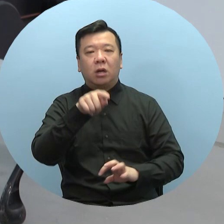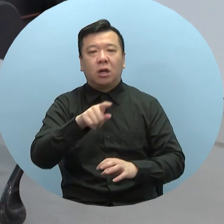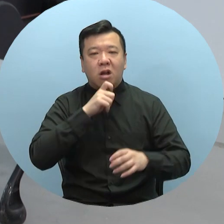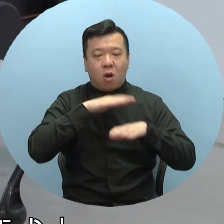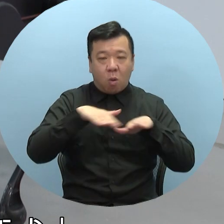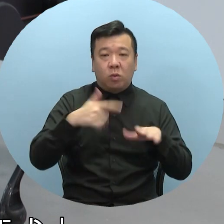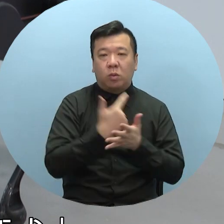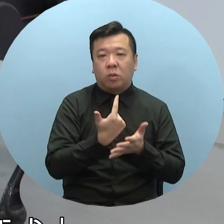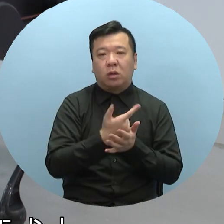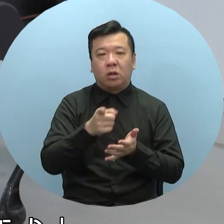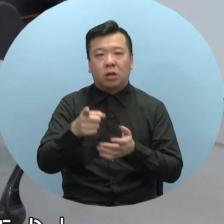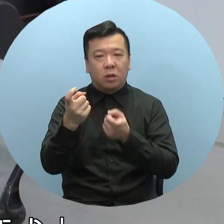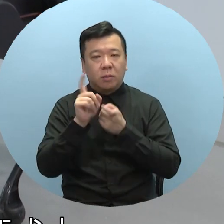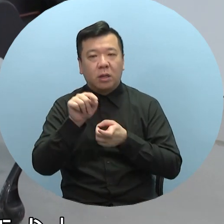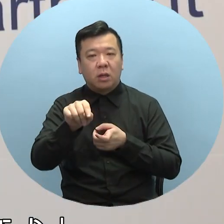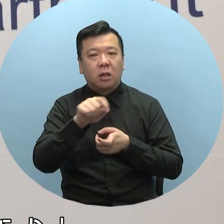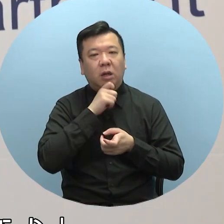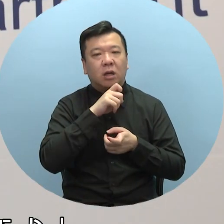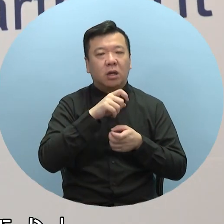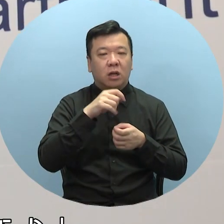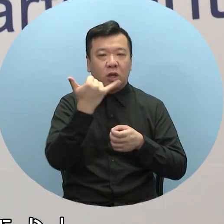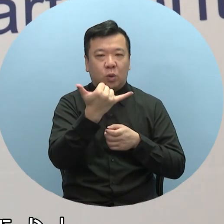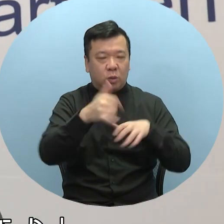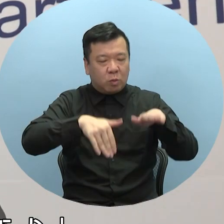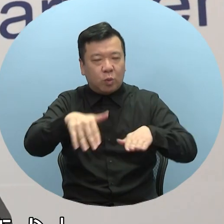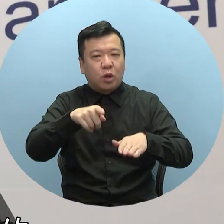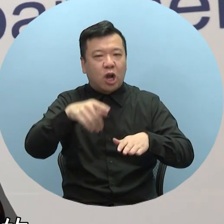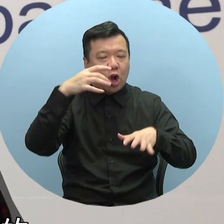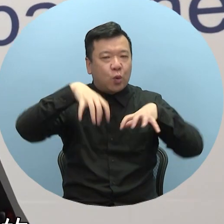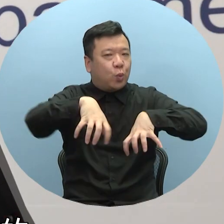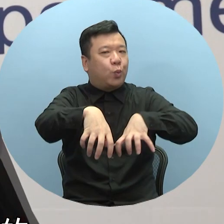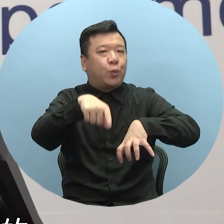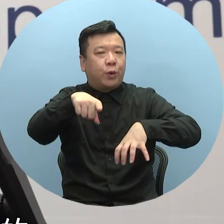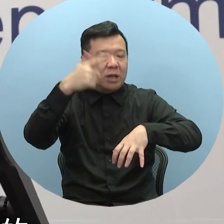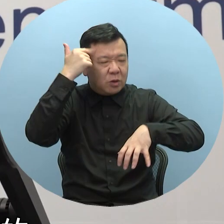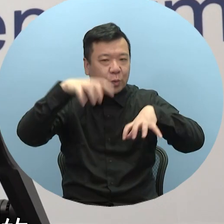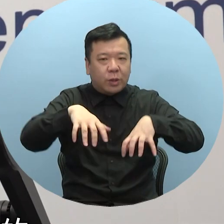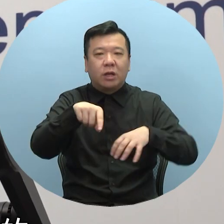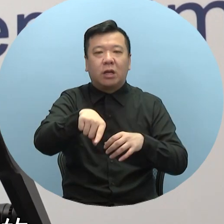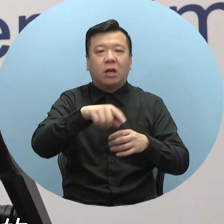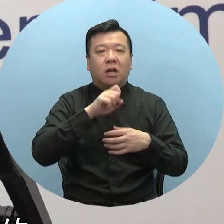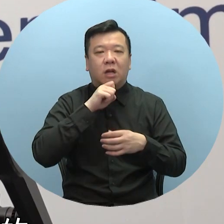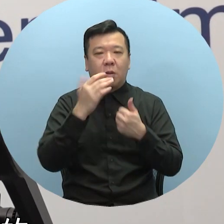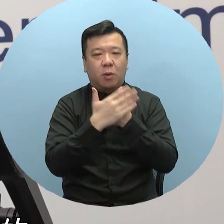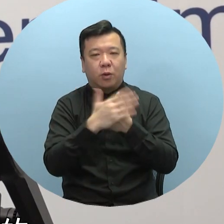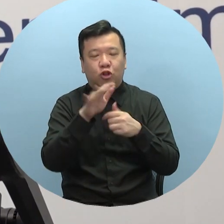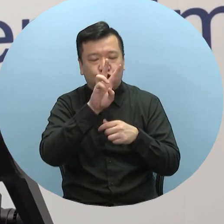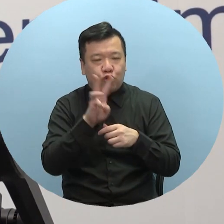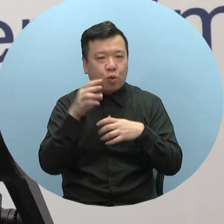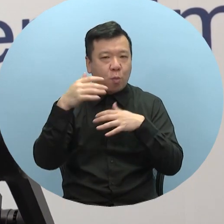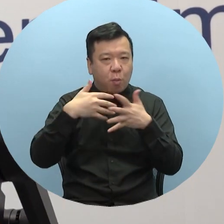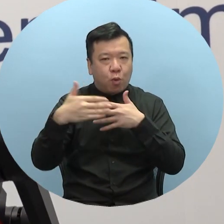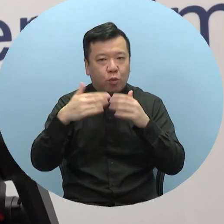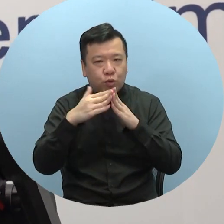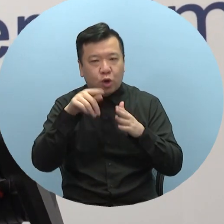設施安全，水務署亦都引入呢款綠足智慧犬。 咁佢可以保護到我哋水務署嘅設施嘅一個